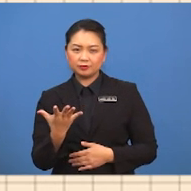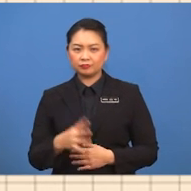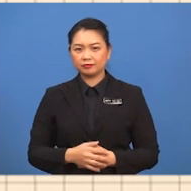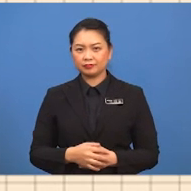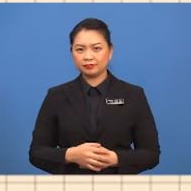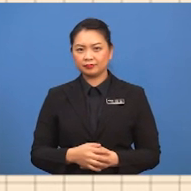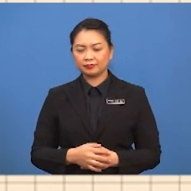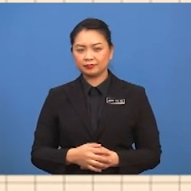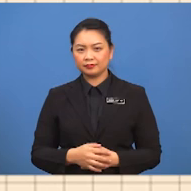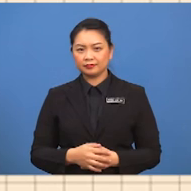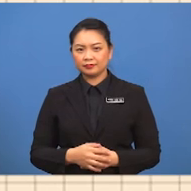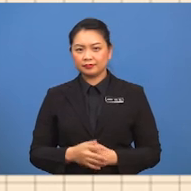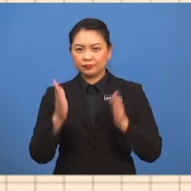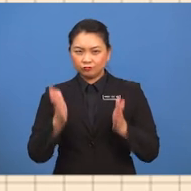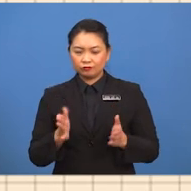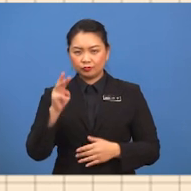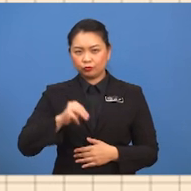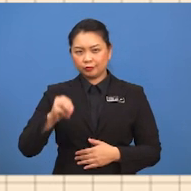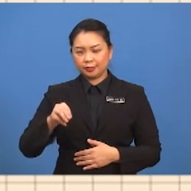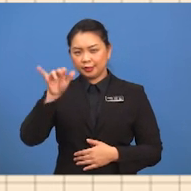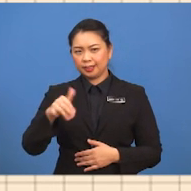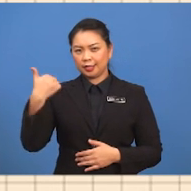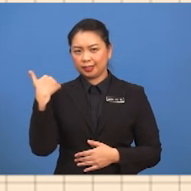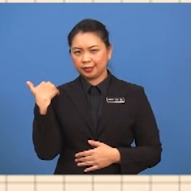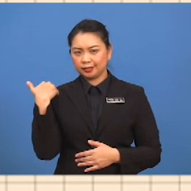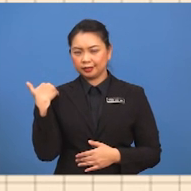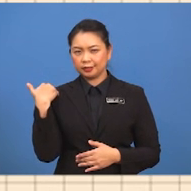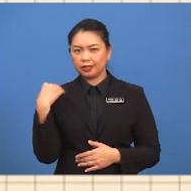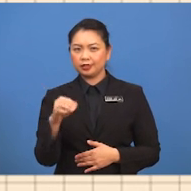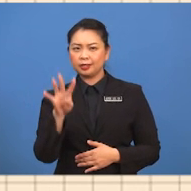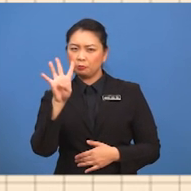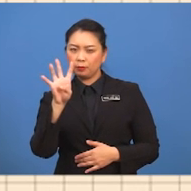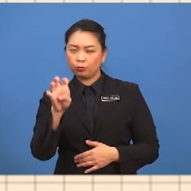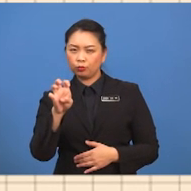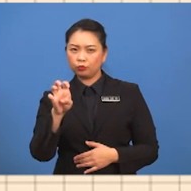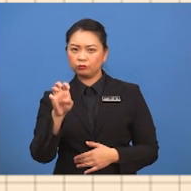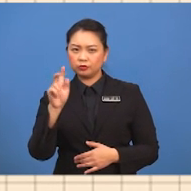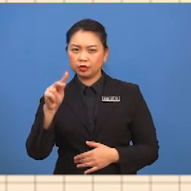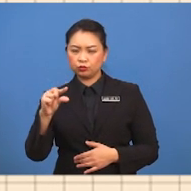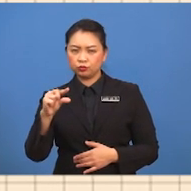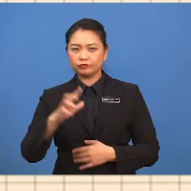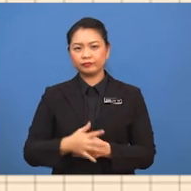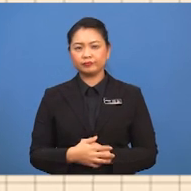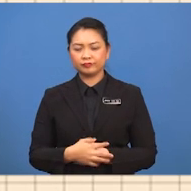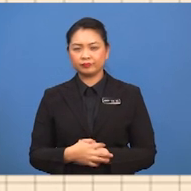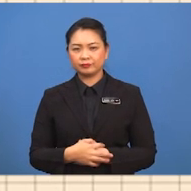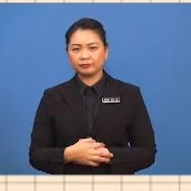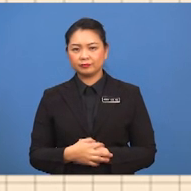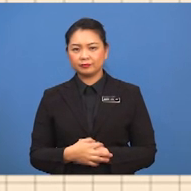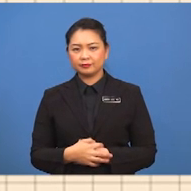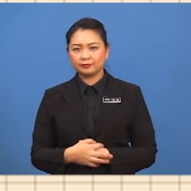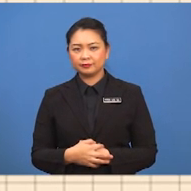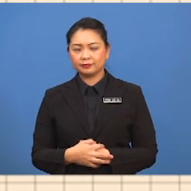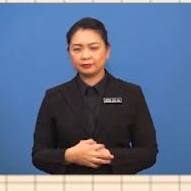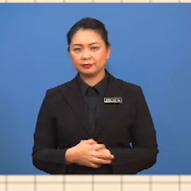Berapakah bilangan murid yang mempunyai jisim 40 kilogram?